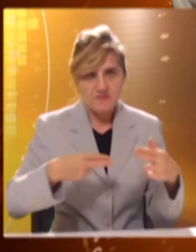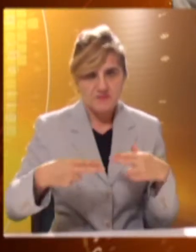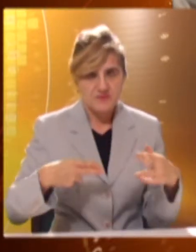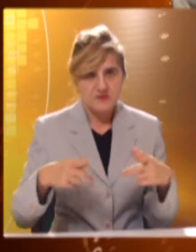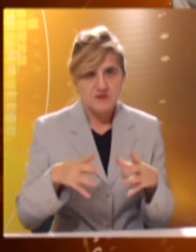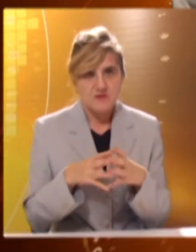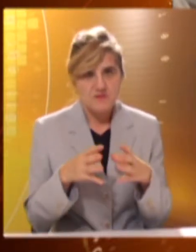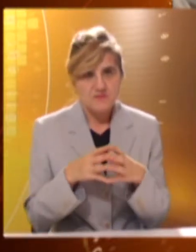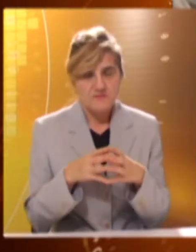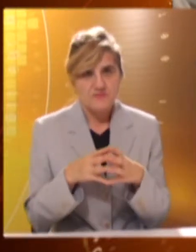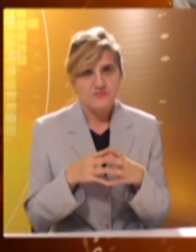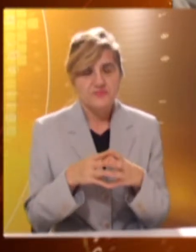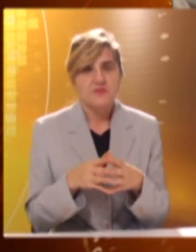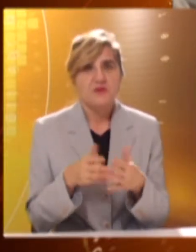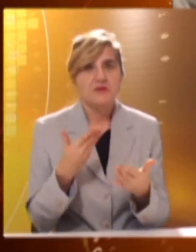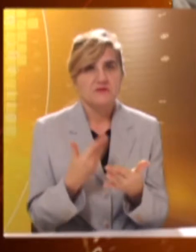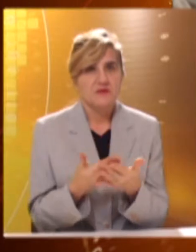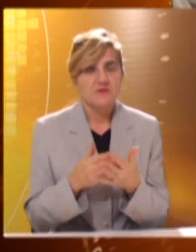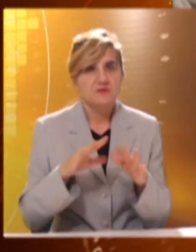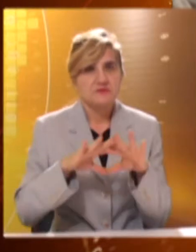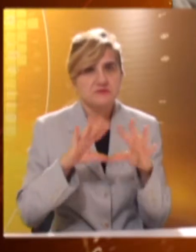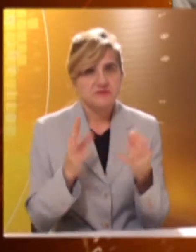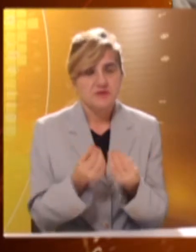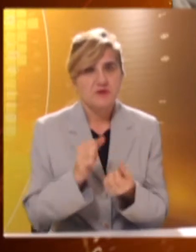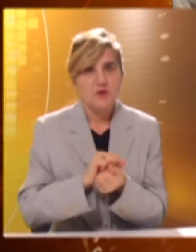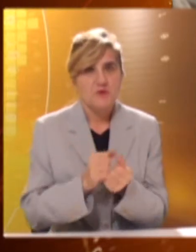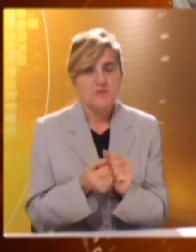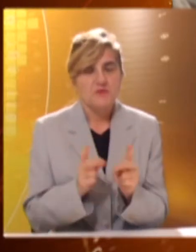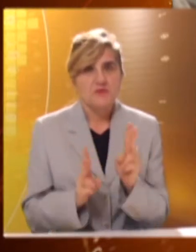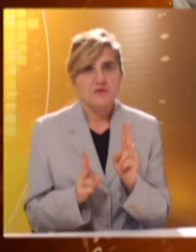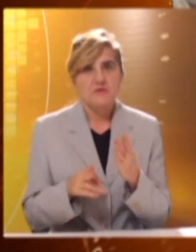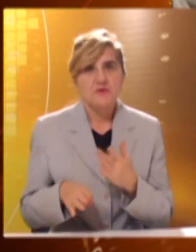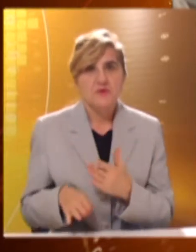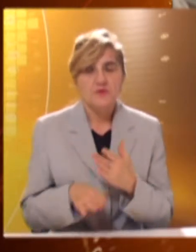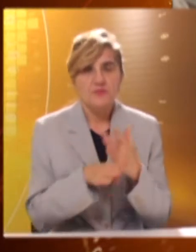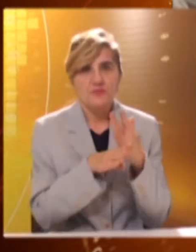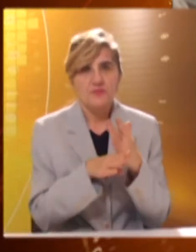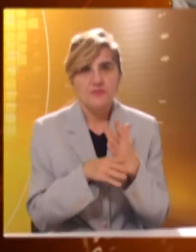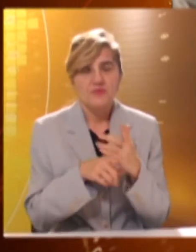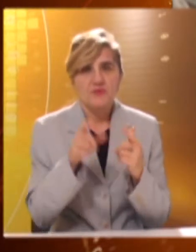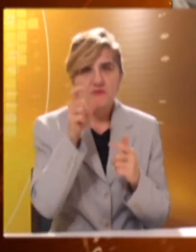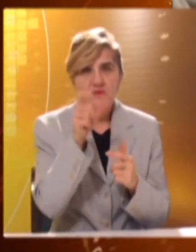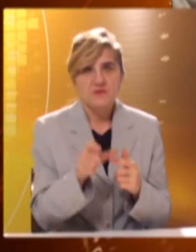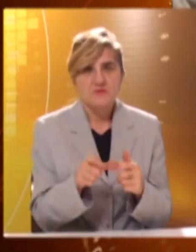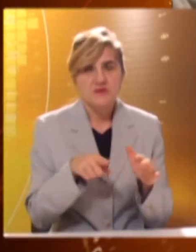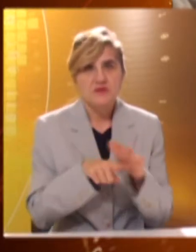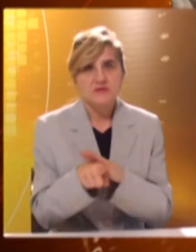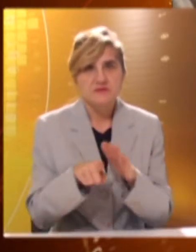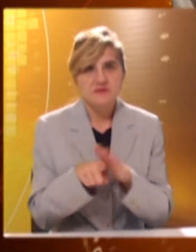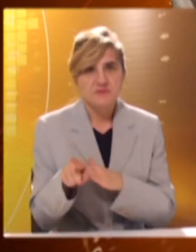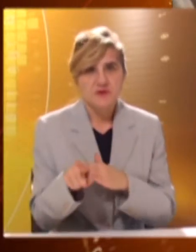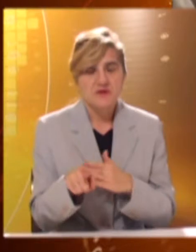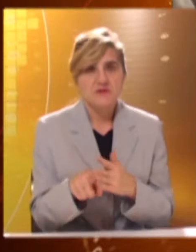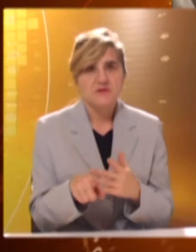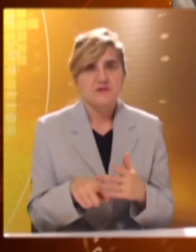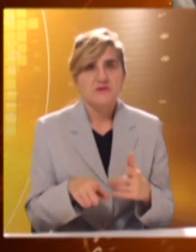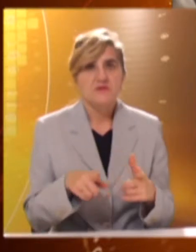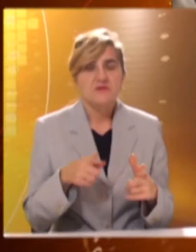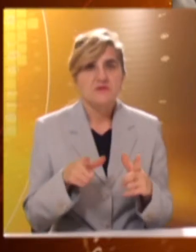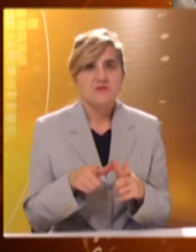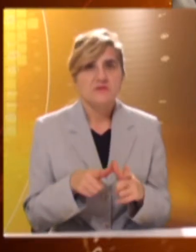u ovoj oblasti i zajednički se borimo na osnaživanju kapaciteta obe zemlje da se suoče sa problemima